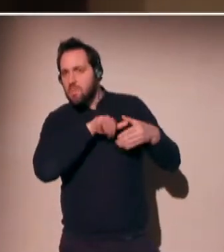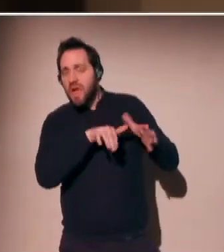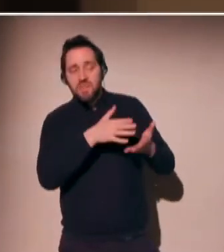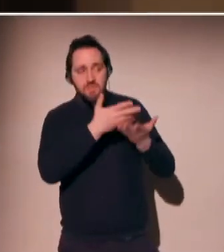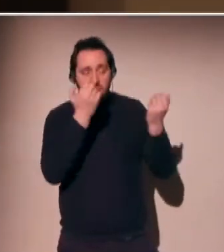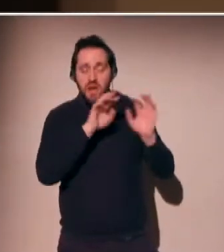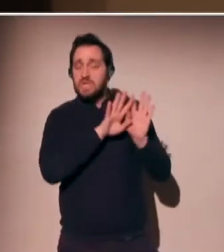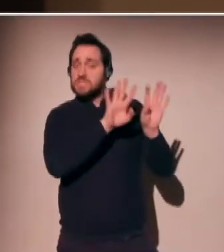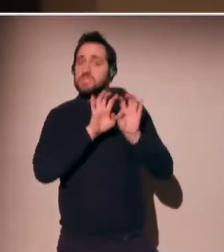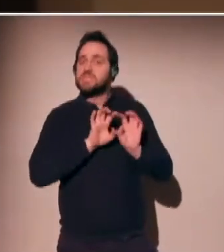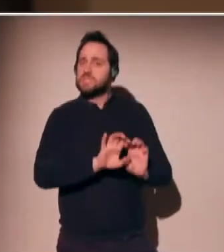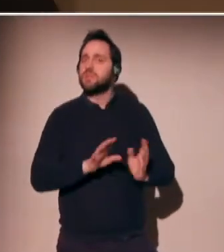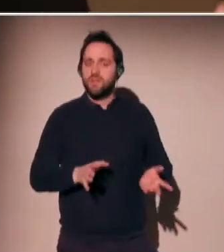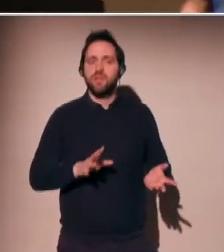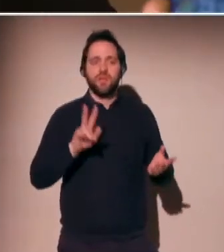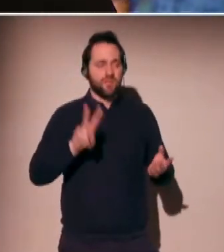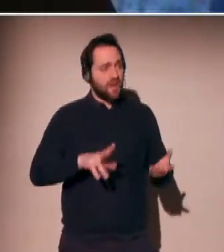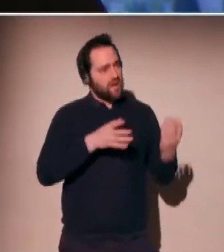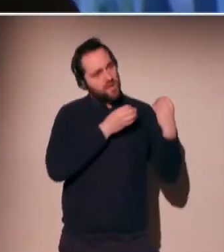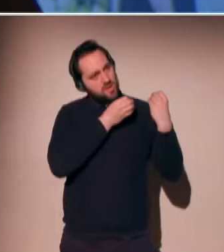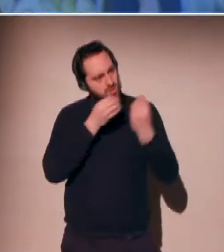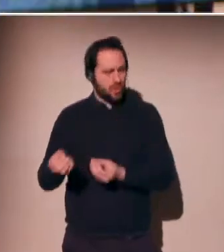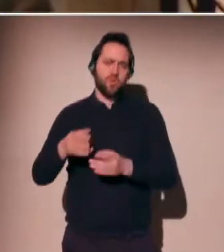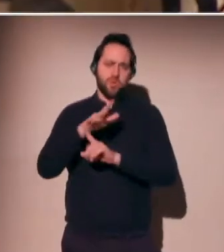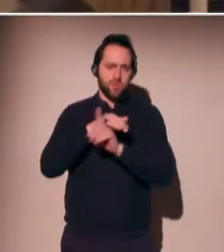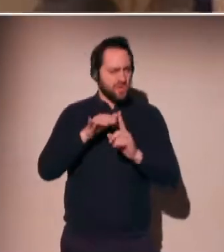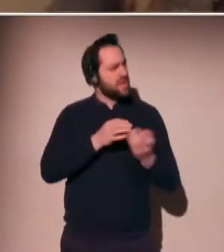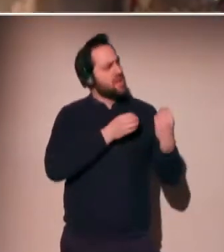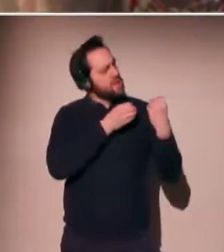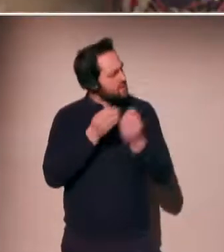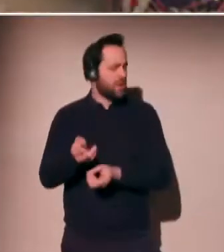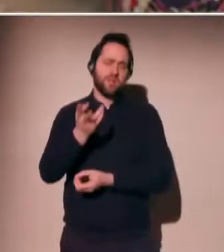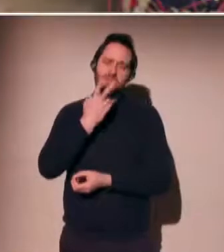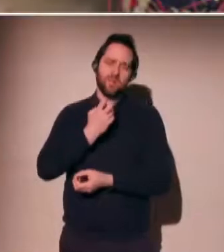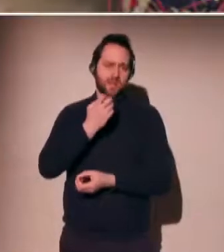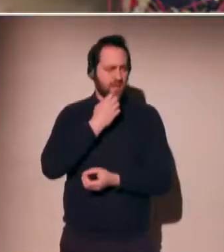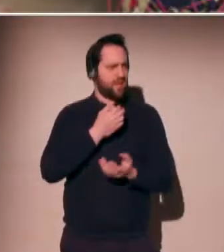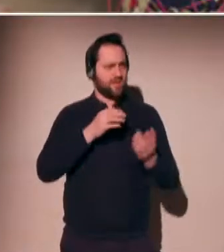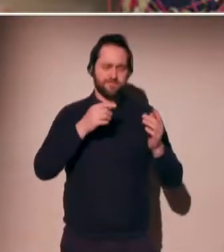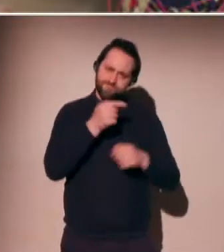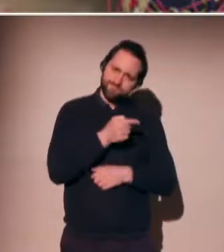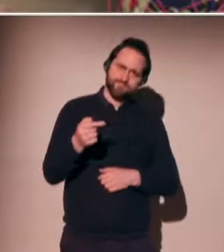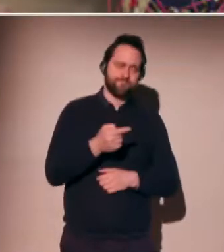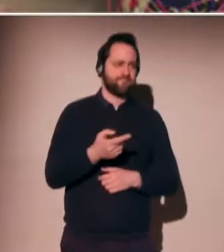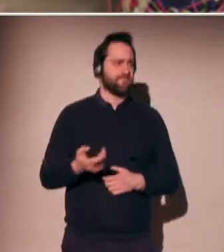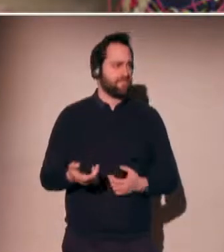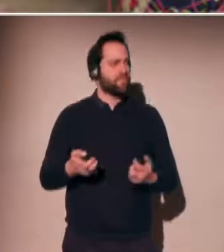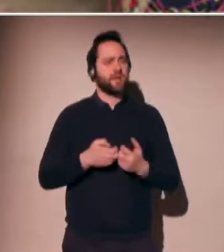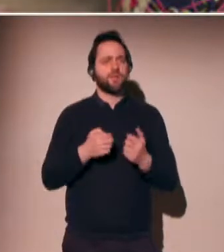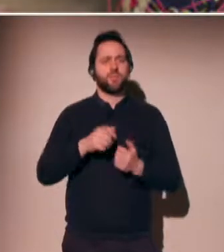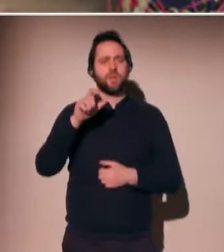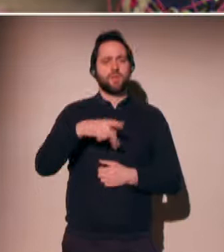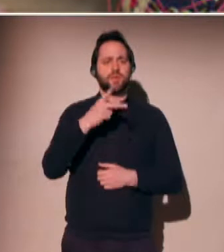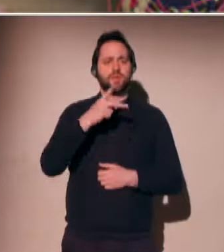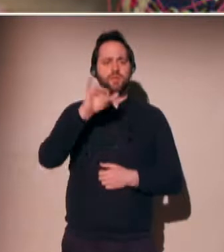ils ont un effet très destructeur sur les gens de la société. Donc, par exemple, il y a Kyle Beam qui a passé un